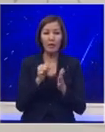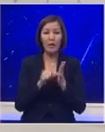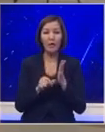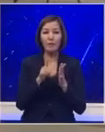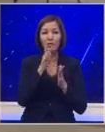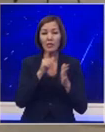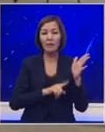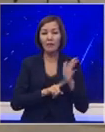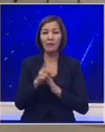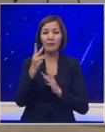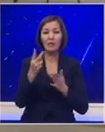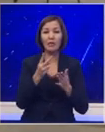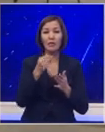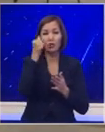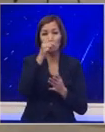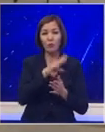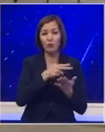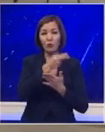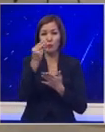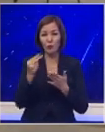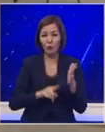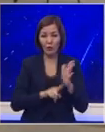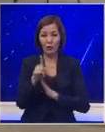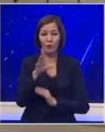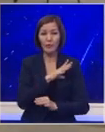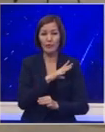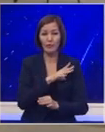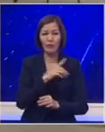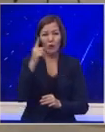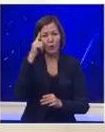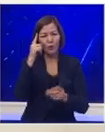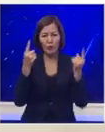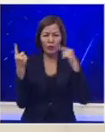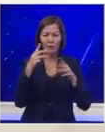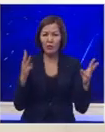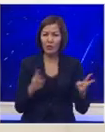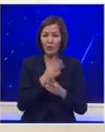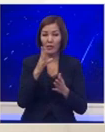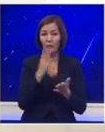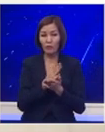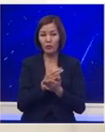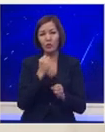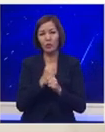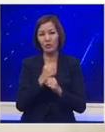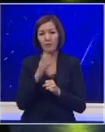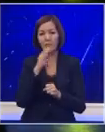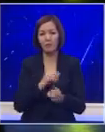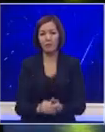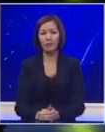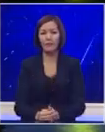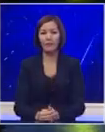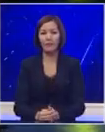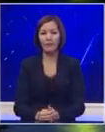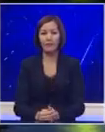жатырмын. 2 жыл болды. Енді өзім бір ойма кейгенді қолғаламды жасайым.